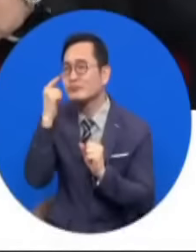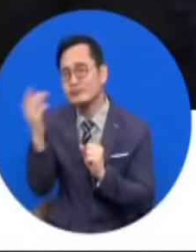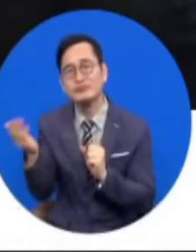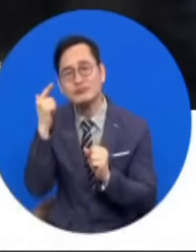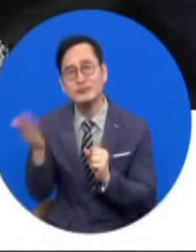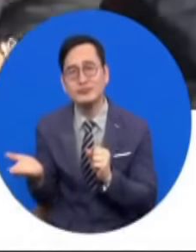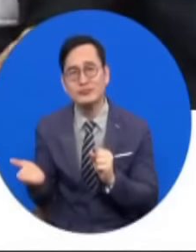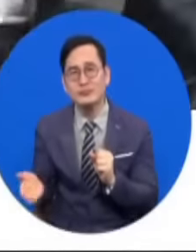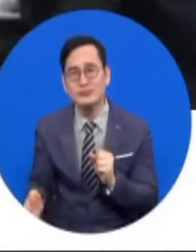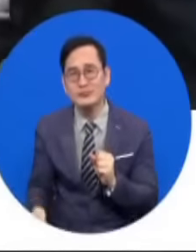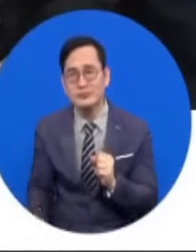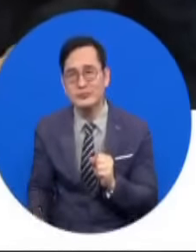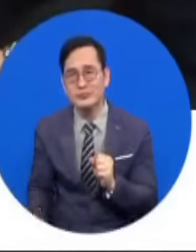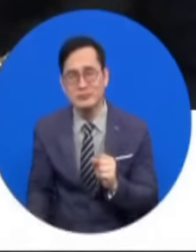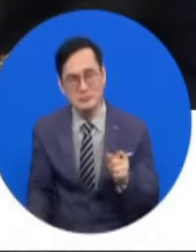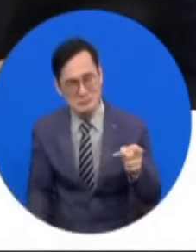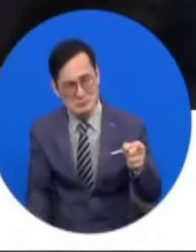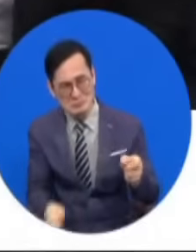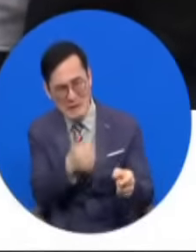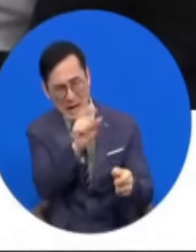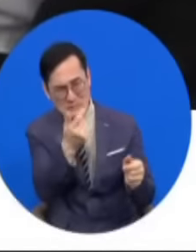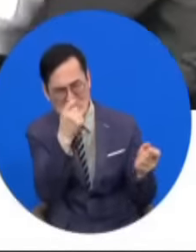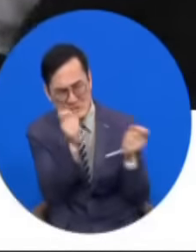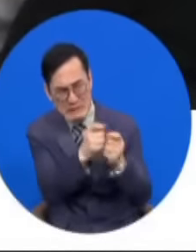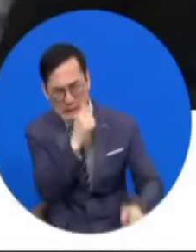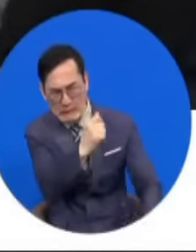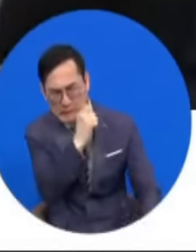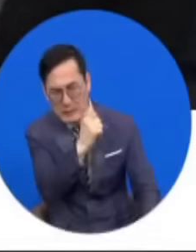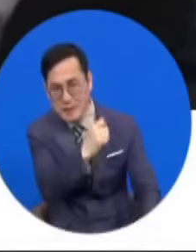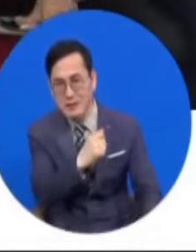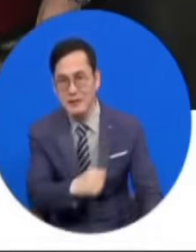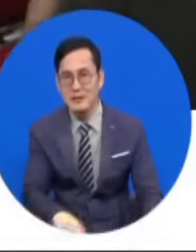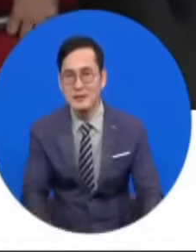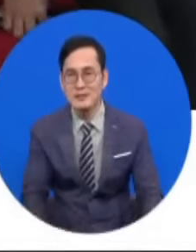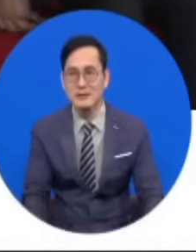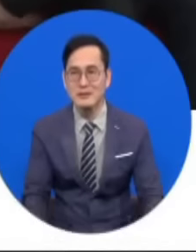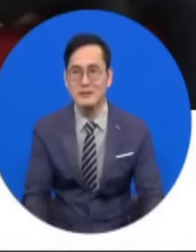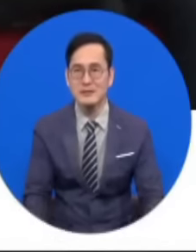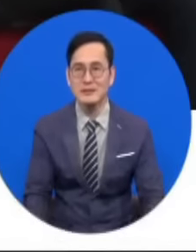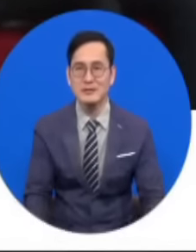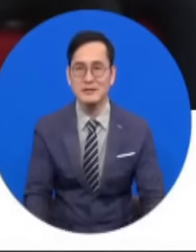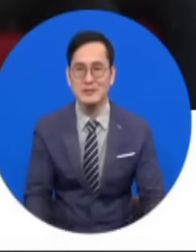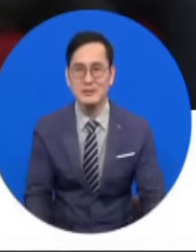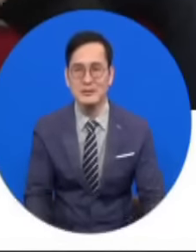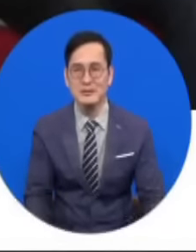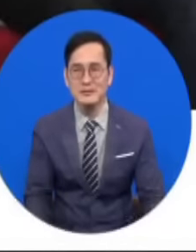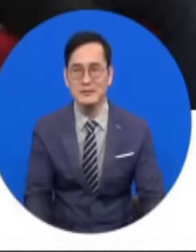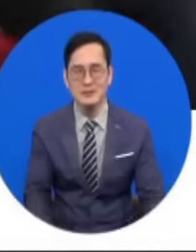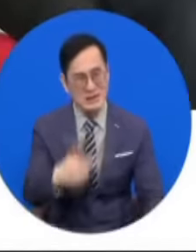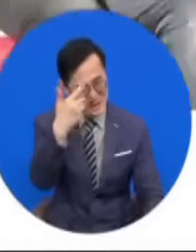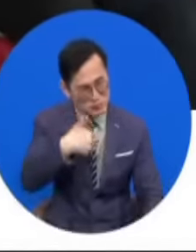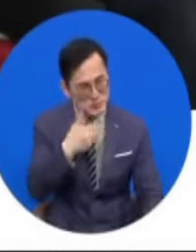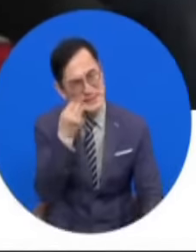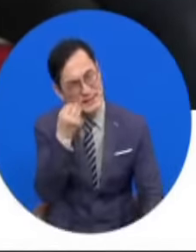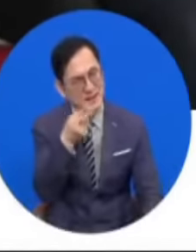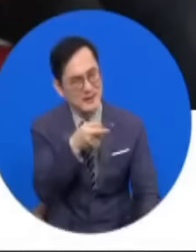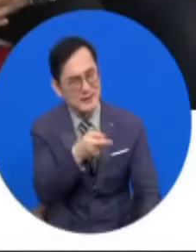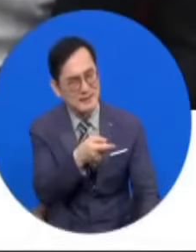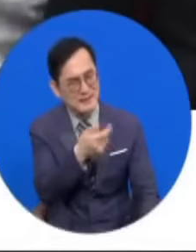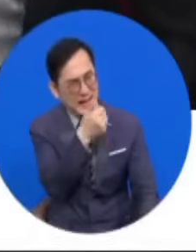묻고 있는데 거기를 갖다 답을 해야지 아 친하니까 뭐 이런 질문하는 거 아닙니까 그런 로 가는 것은 원유답지